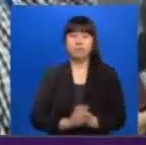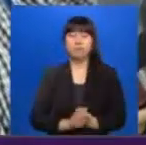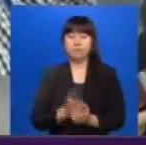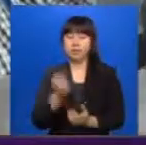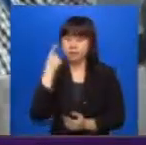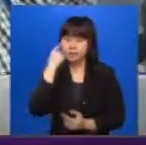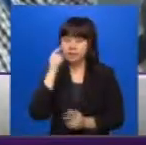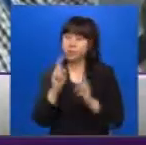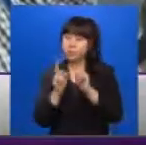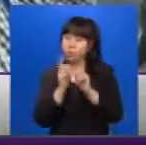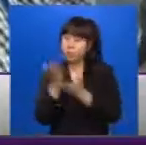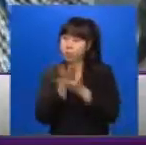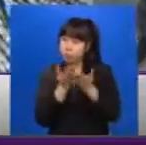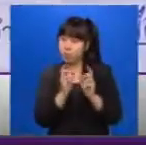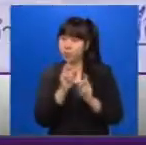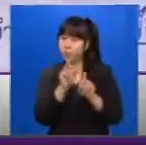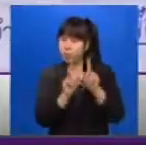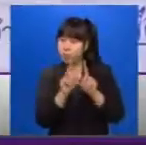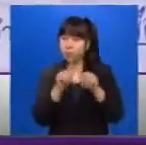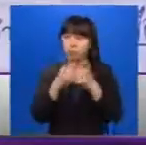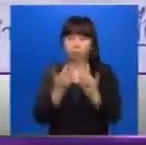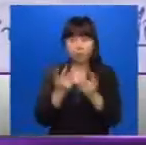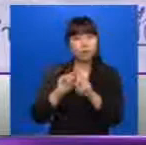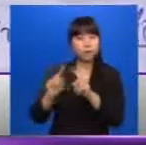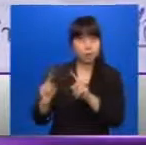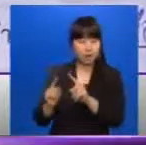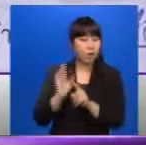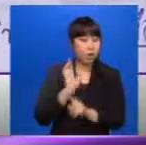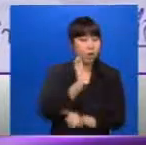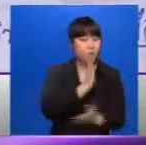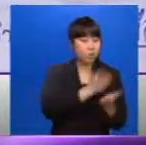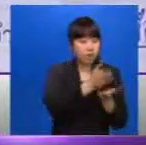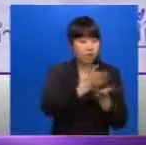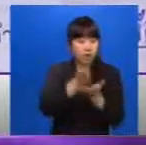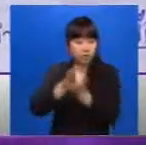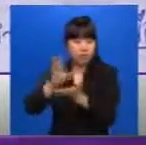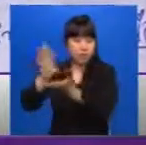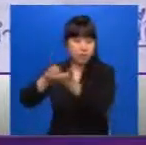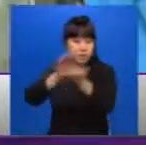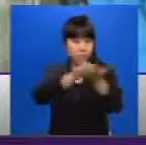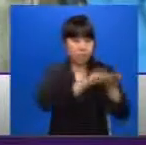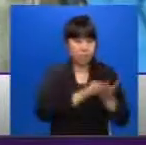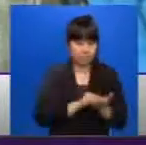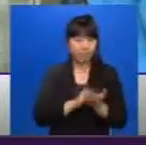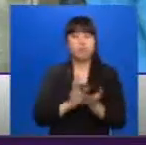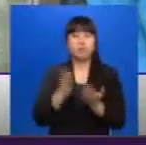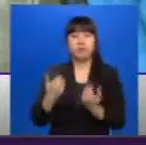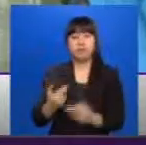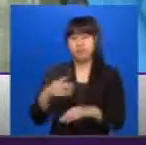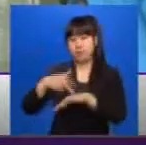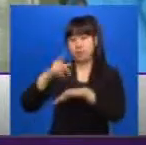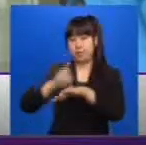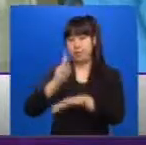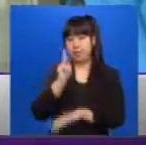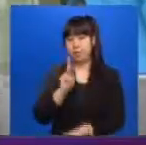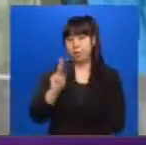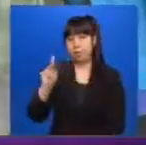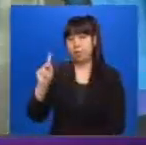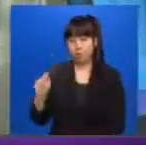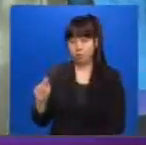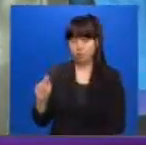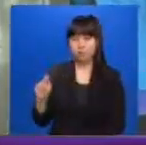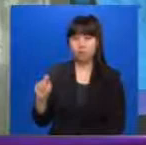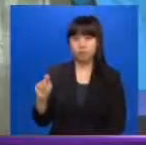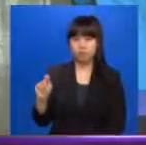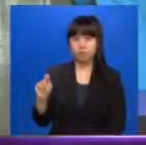แล้วก็รับฟังแนวทางในการจัดการเลือกตั้งจากหลายๆฝ่ายทางด้านนายสุภชัยสมเจริญประธานคณะกรรมการการเลือกตั้งหรือว่า